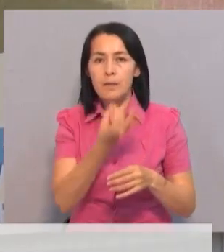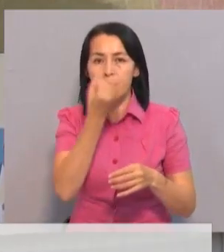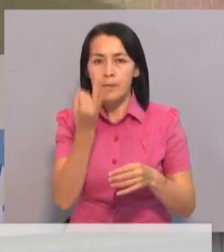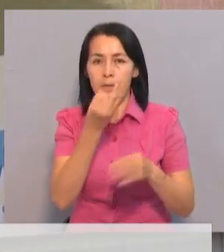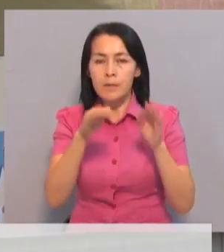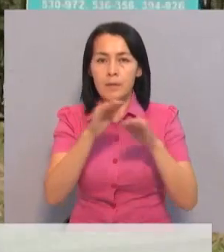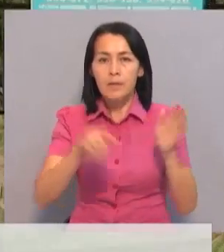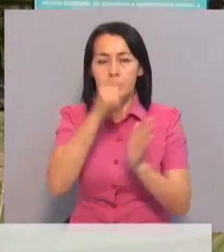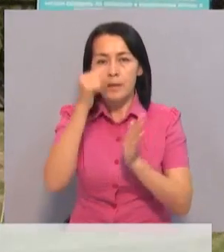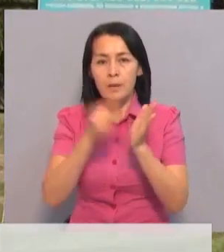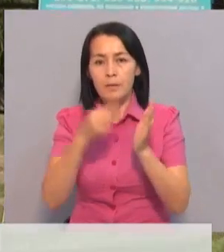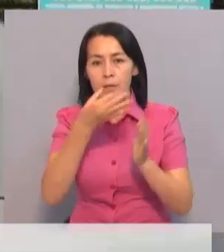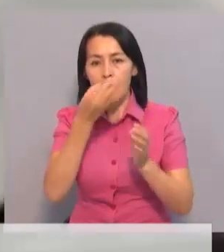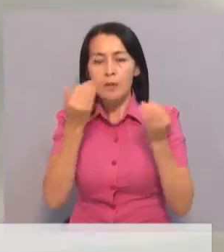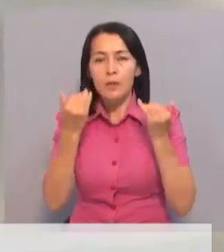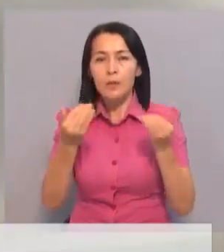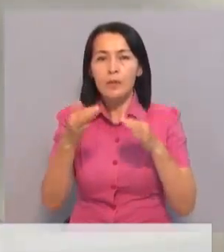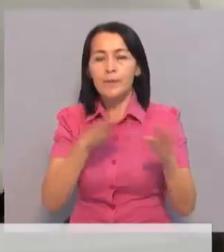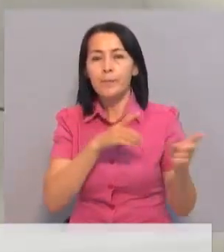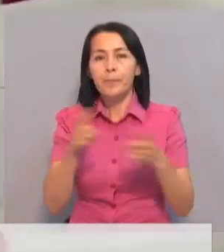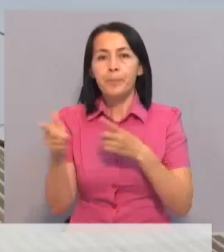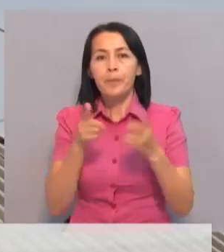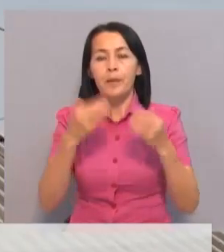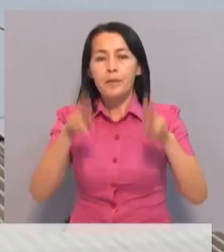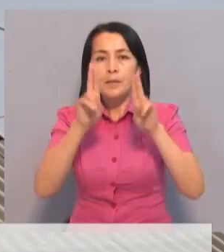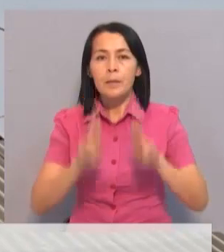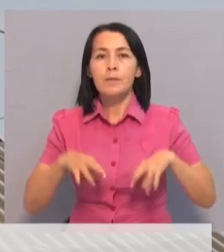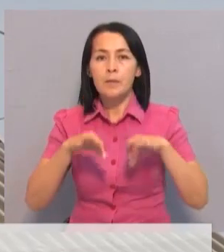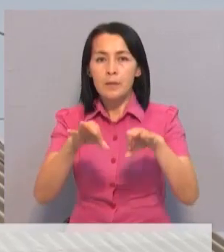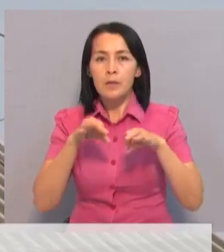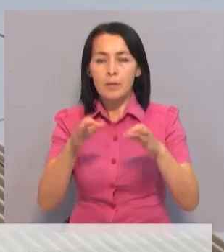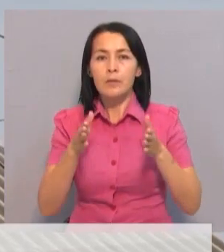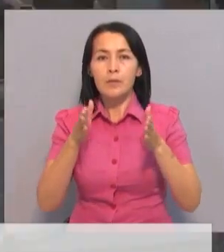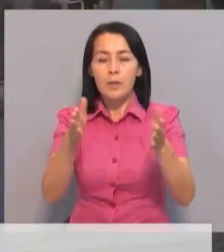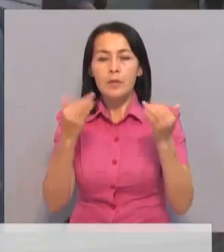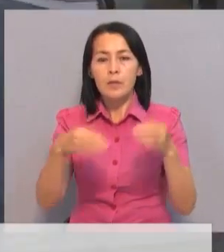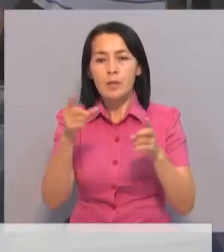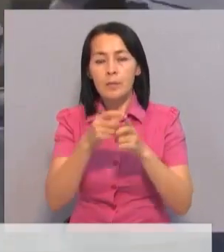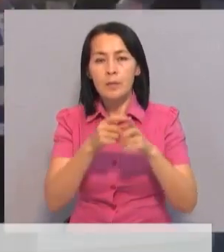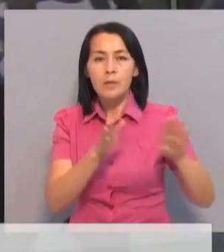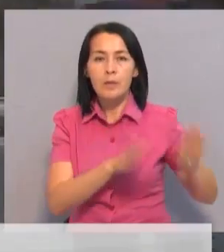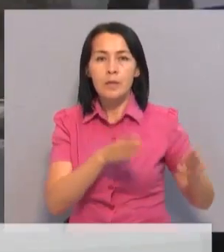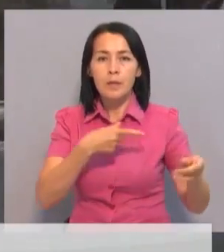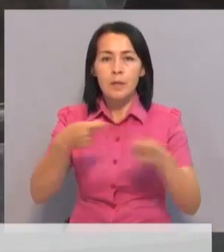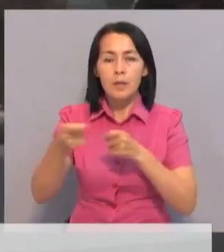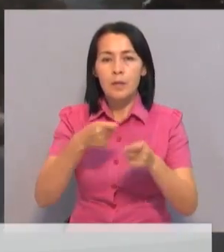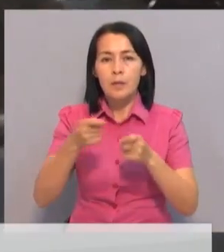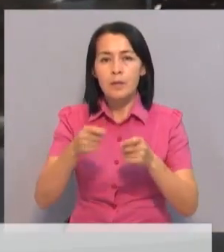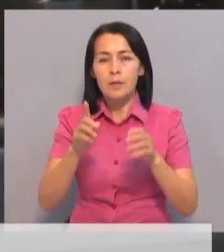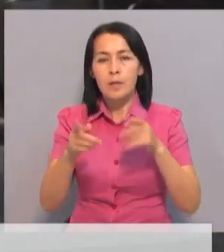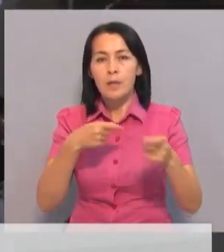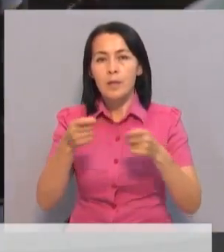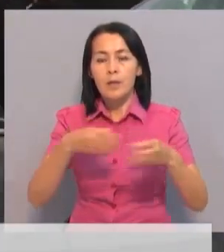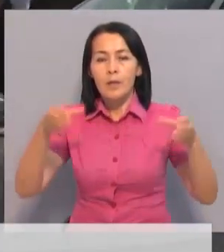интересовавшие детей вопросы, а также продемонстрировали основные правила дорожного движения. По словам заместителя начальника отдела,